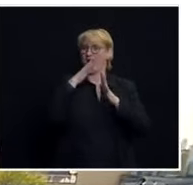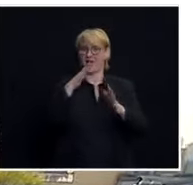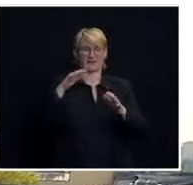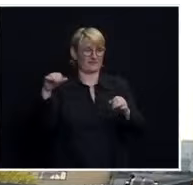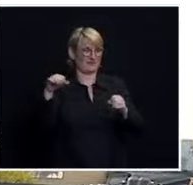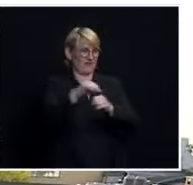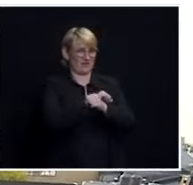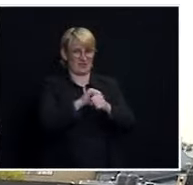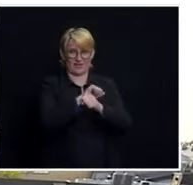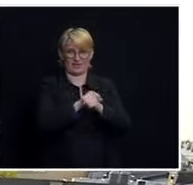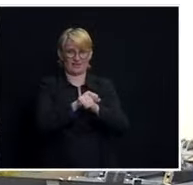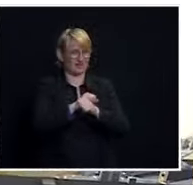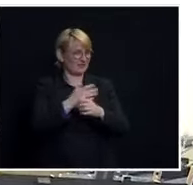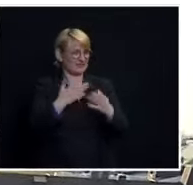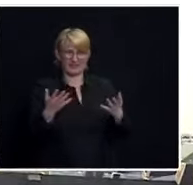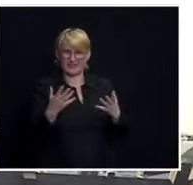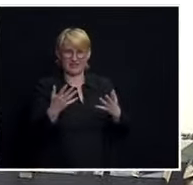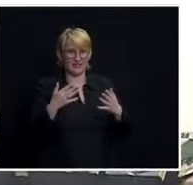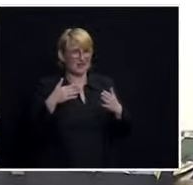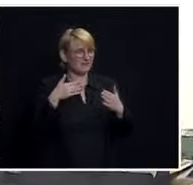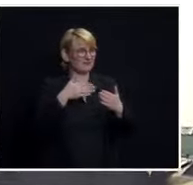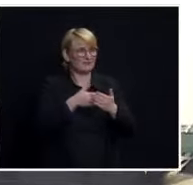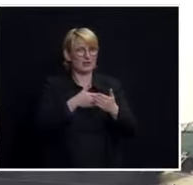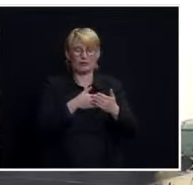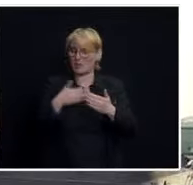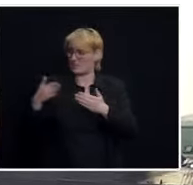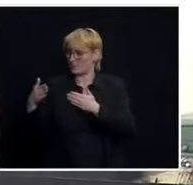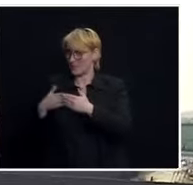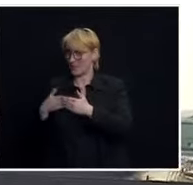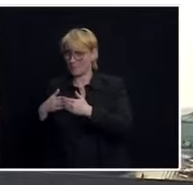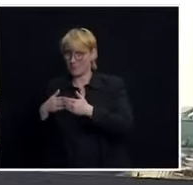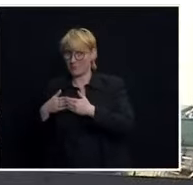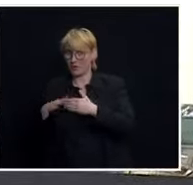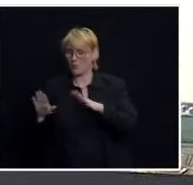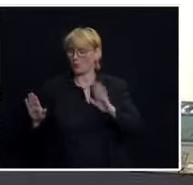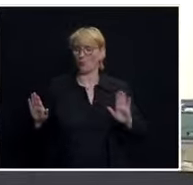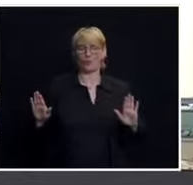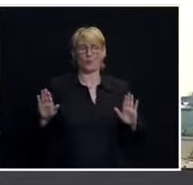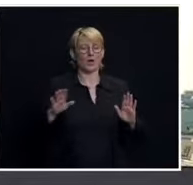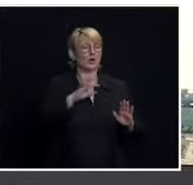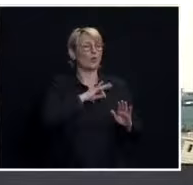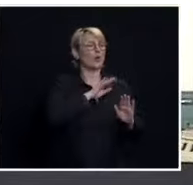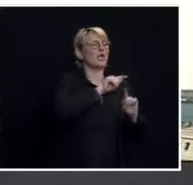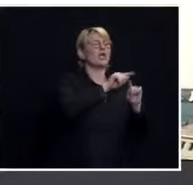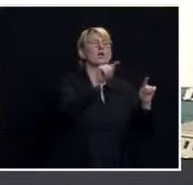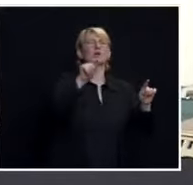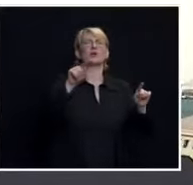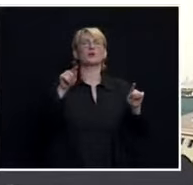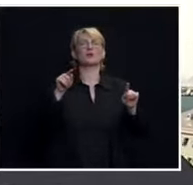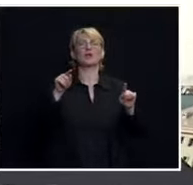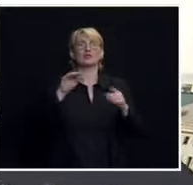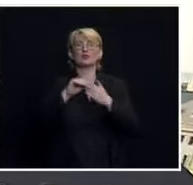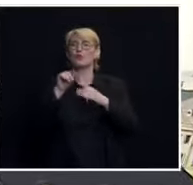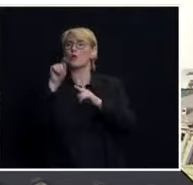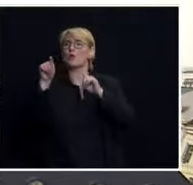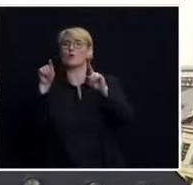Vernichtung machten nicht Halt in der Nachbarschaft, im Kollegenkreis, in den